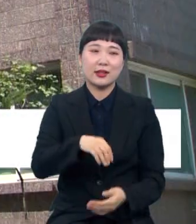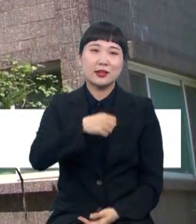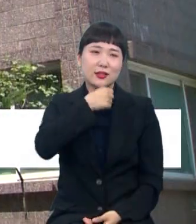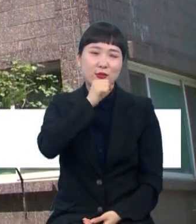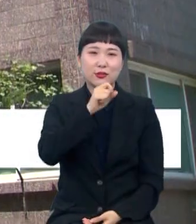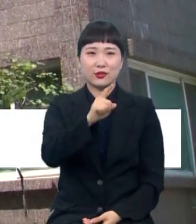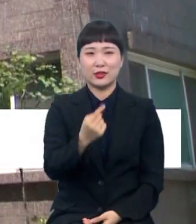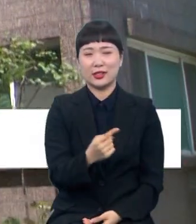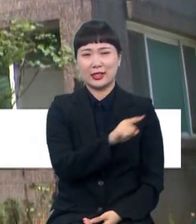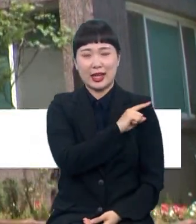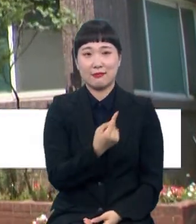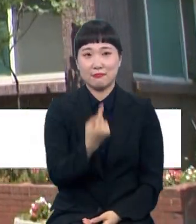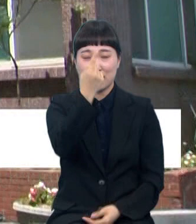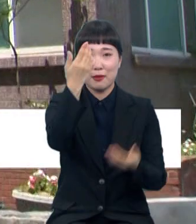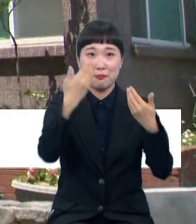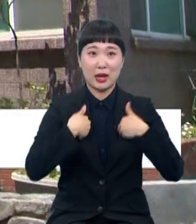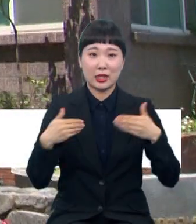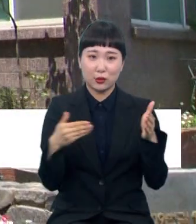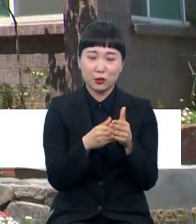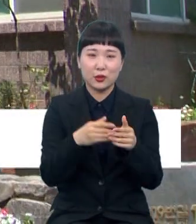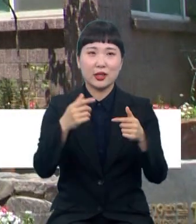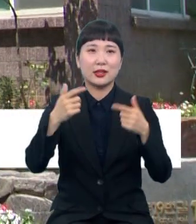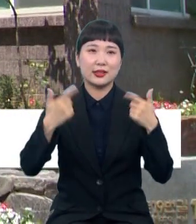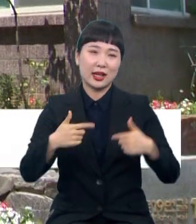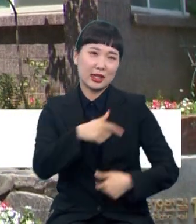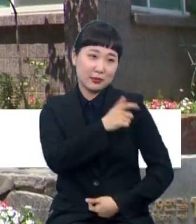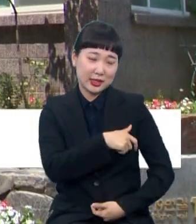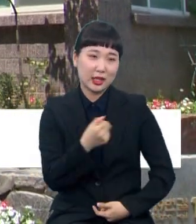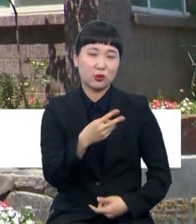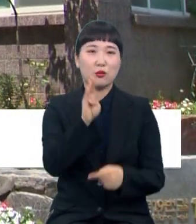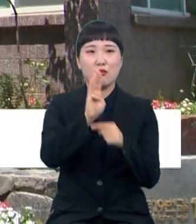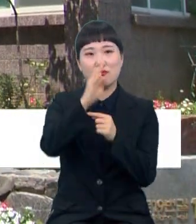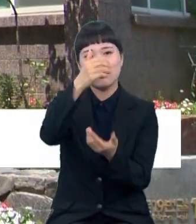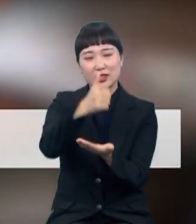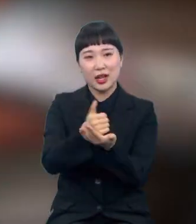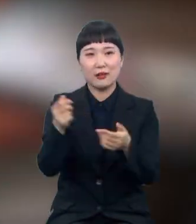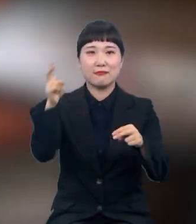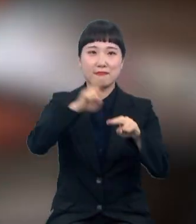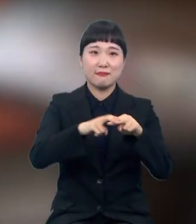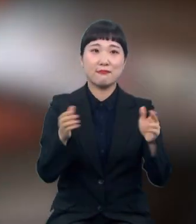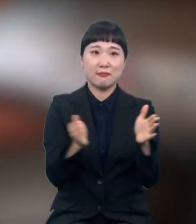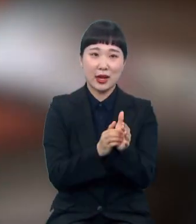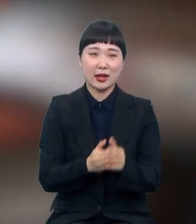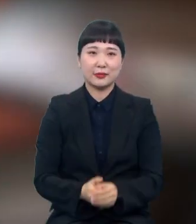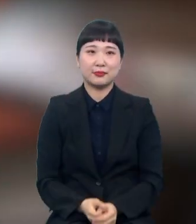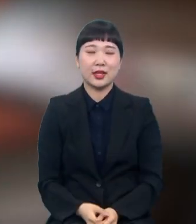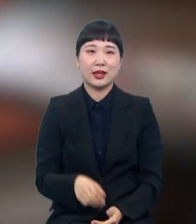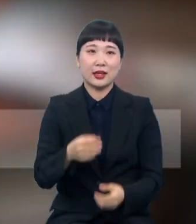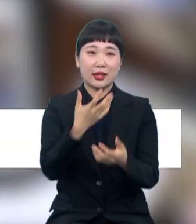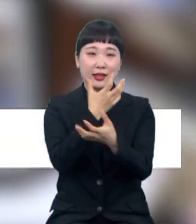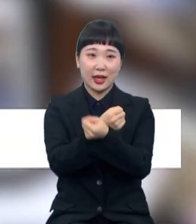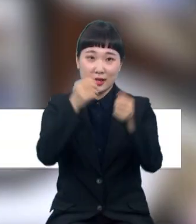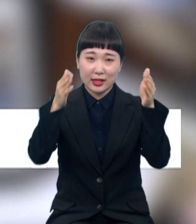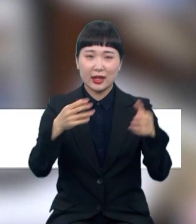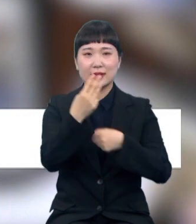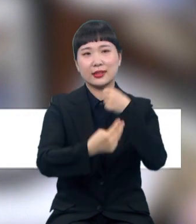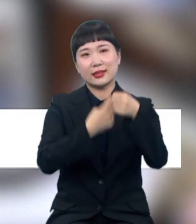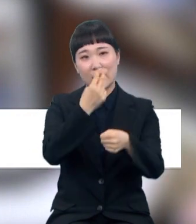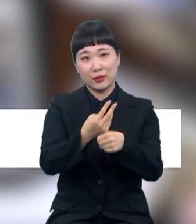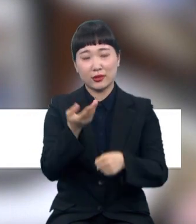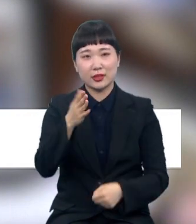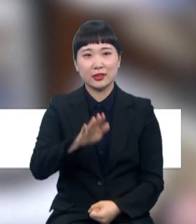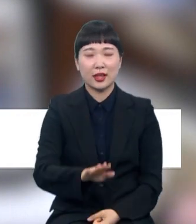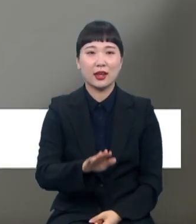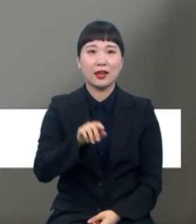그해 10월 공단의 상임이사 겸 시설관리본부장으로 임용됩니다. 계약 기간은 3년, 하지만 임용